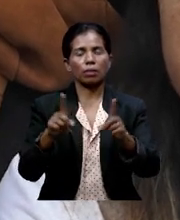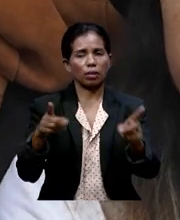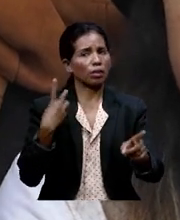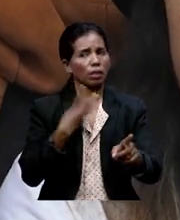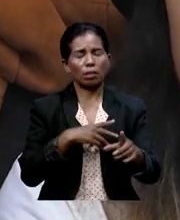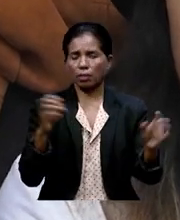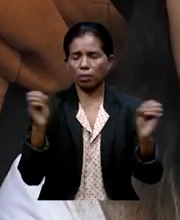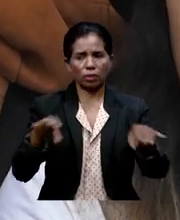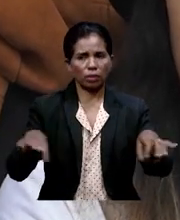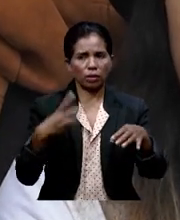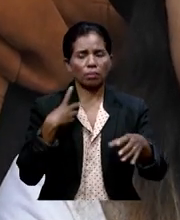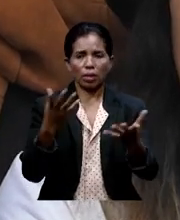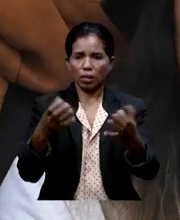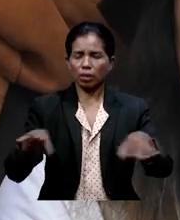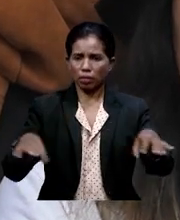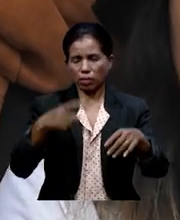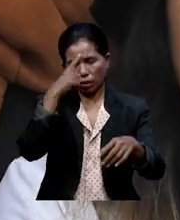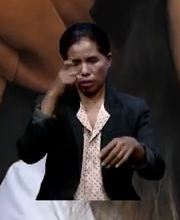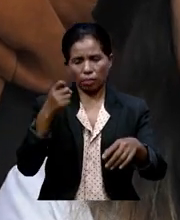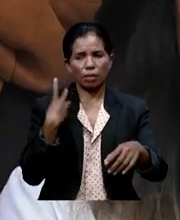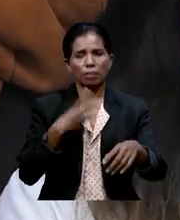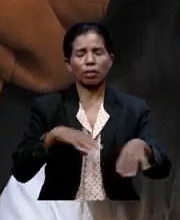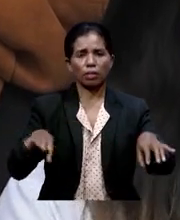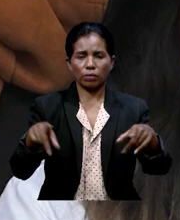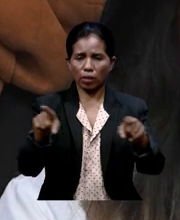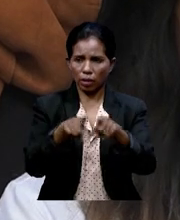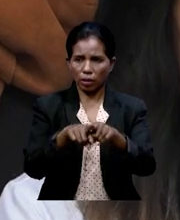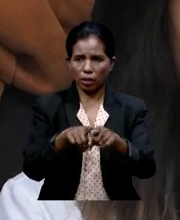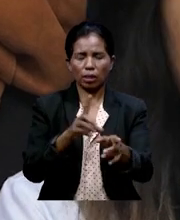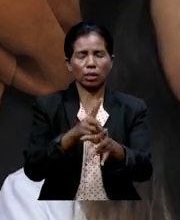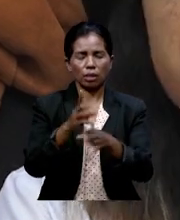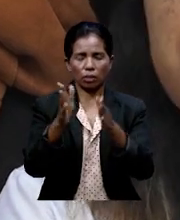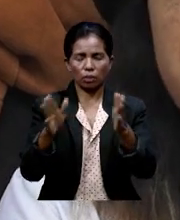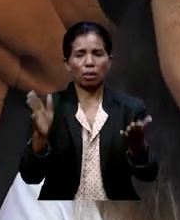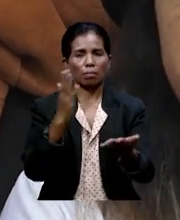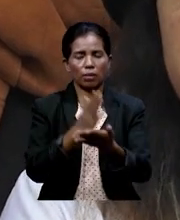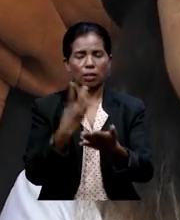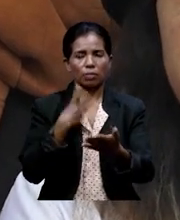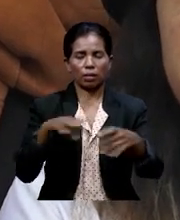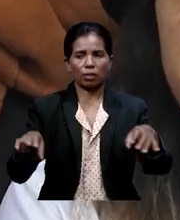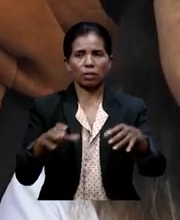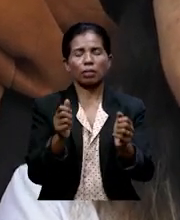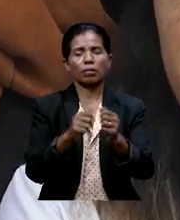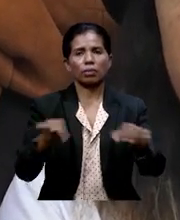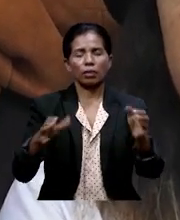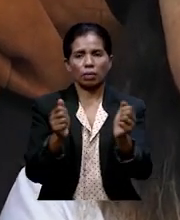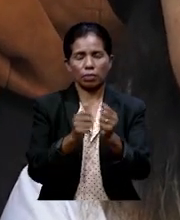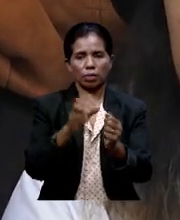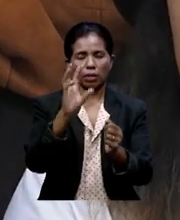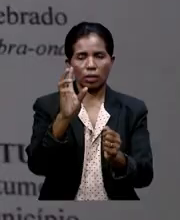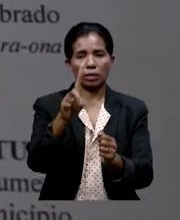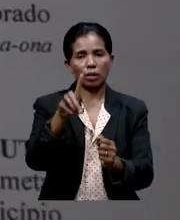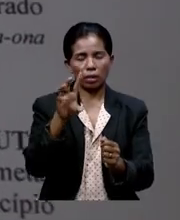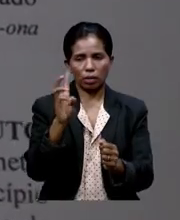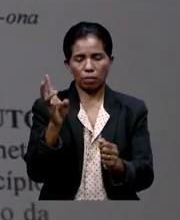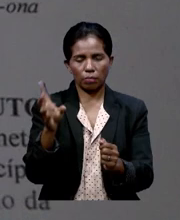lakoi servis la ami hakal servis utam amna kontrat hanesang. Mai be diretu ma para milu si para servis dulu. Funcionario atau sidang yang nol resinen ne hateten